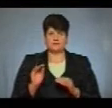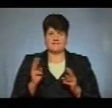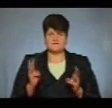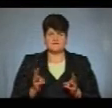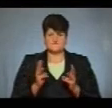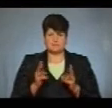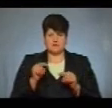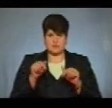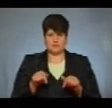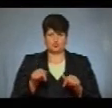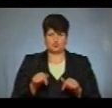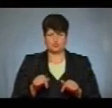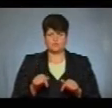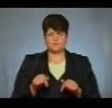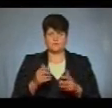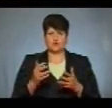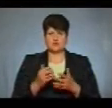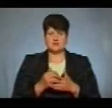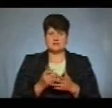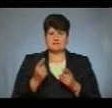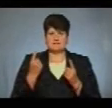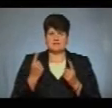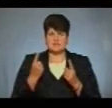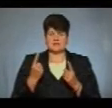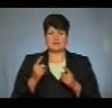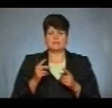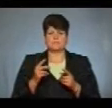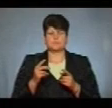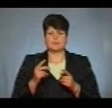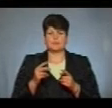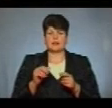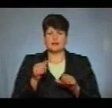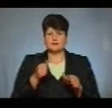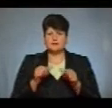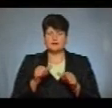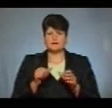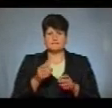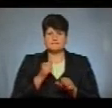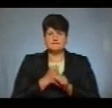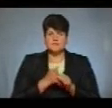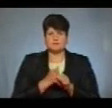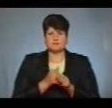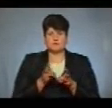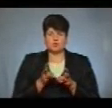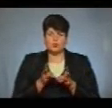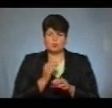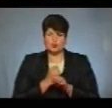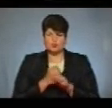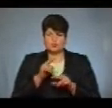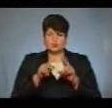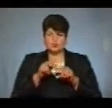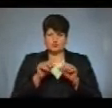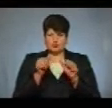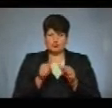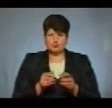випалена тут, і виходить великий керамічний виріб. Робиться підтопок такий, на ній будується скульптура, вона упалюється